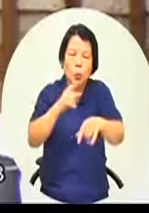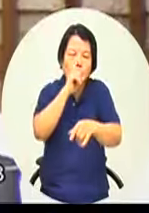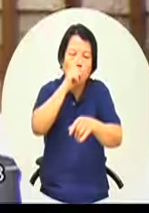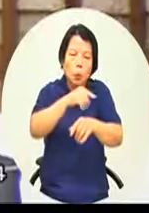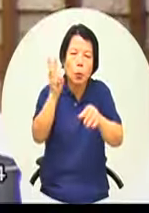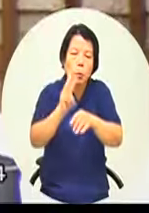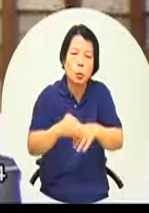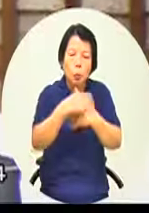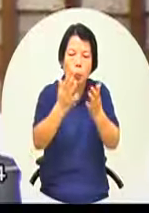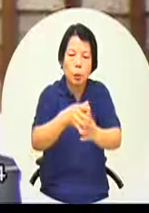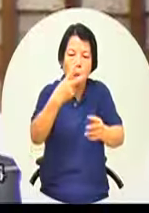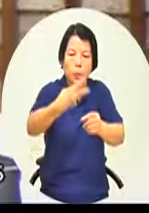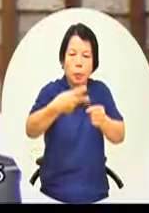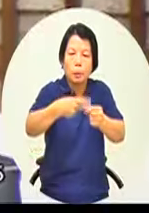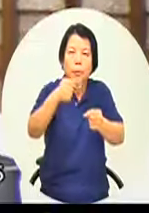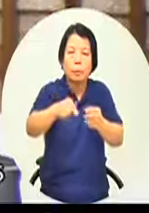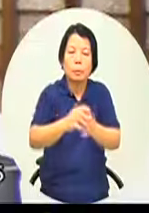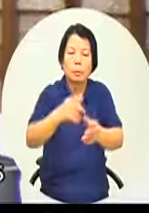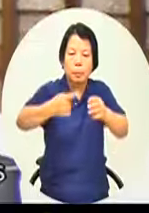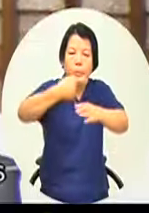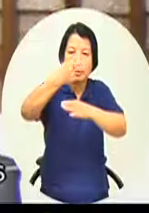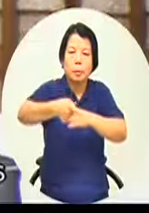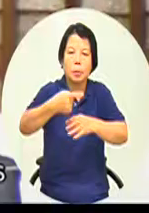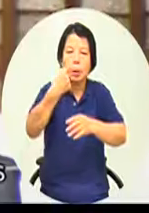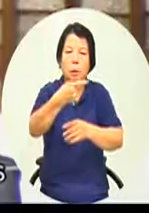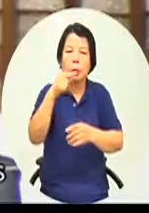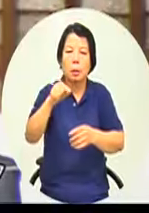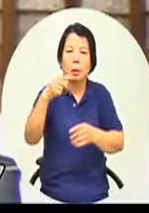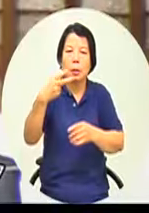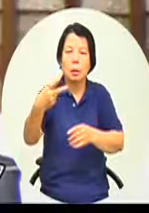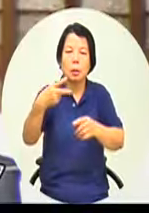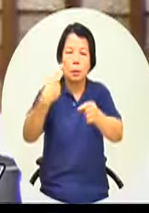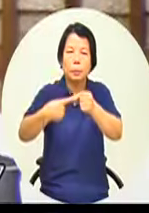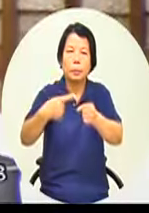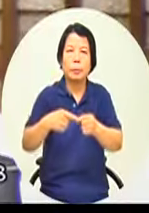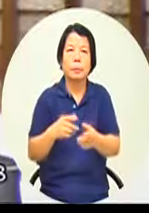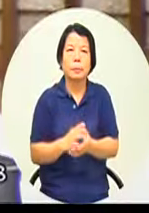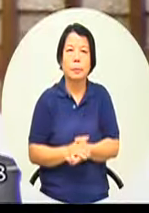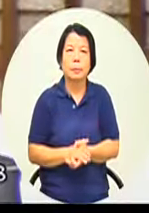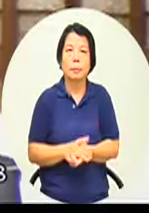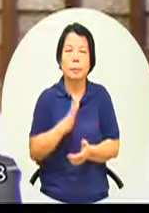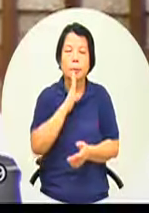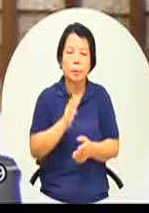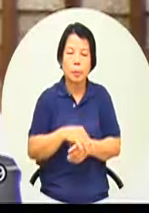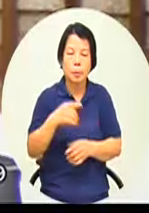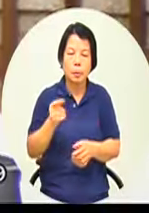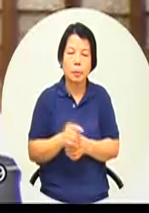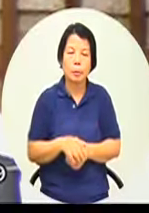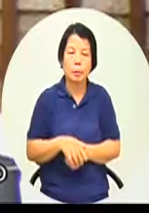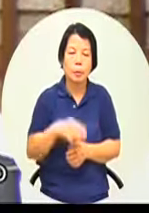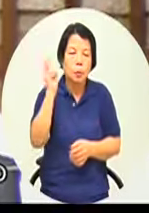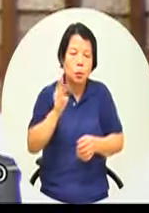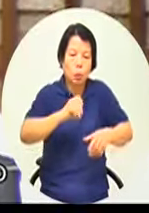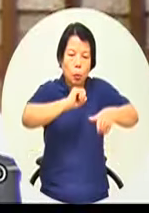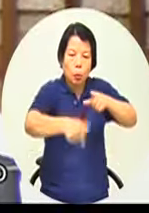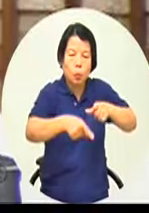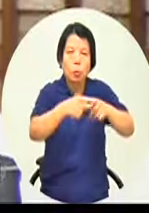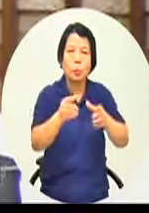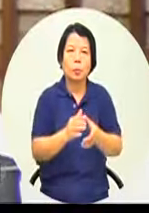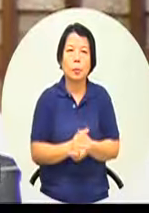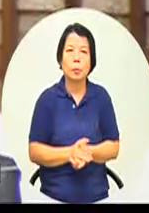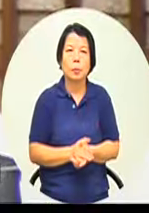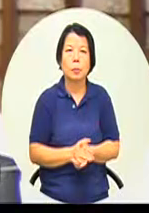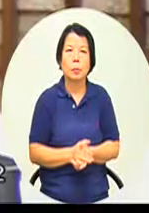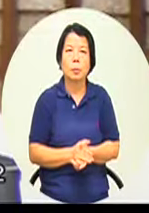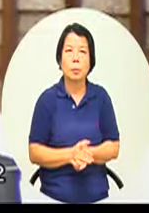所有的雨污水在2米的部分，再上来的1.2米，就是我们的自来水公司的